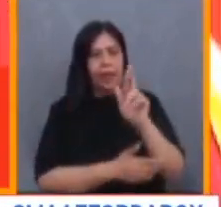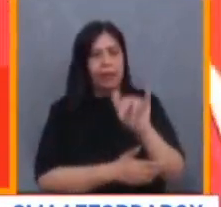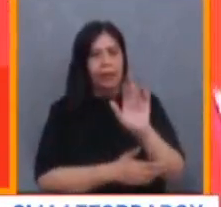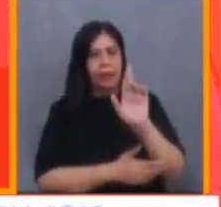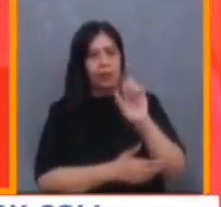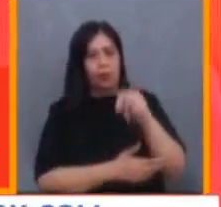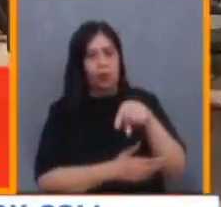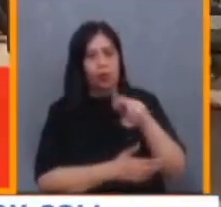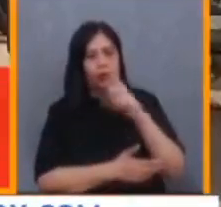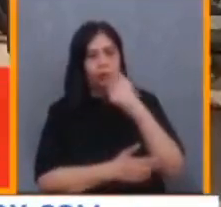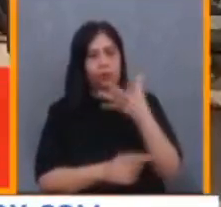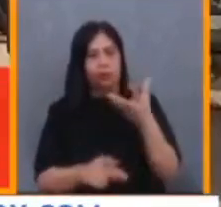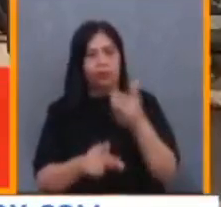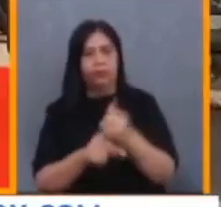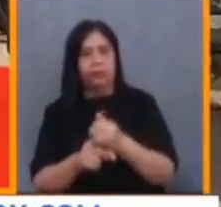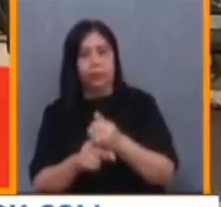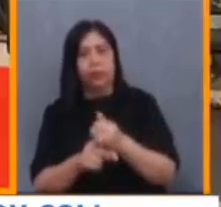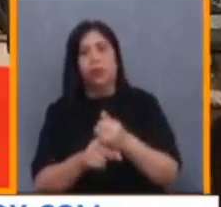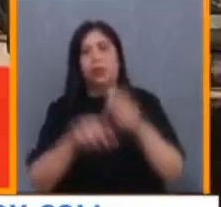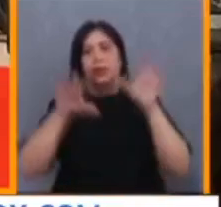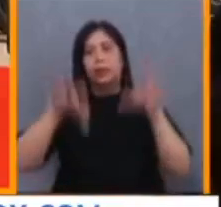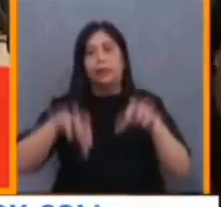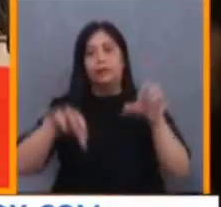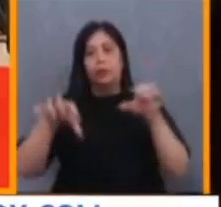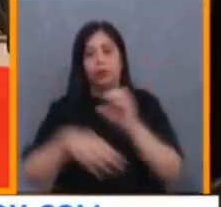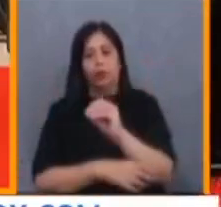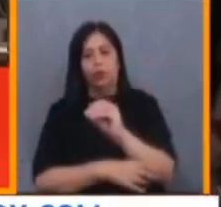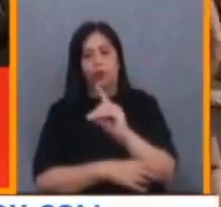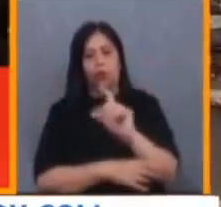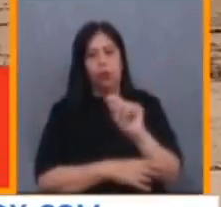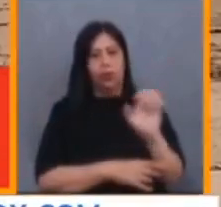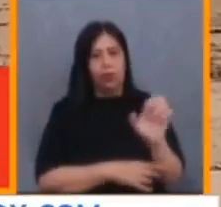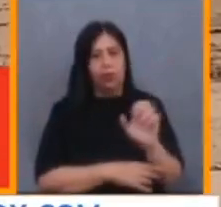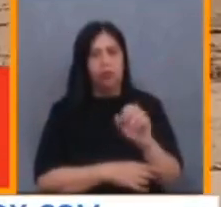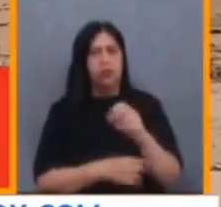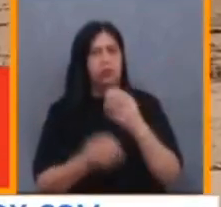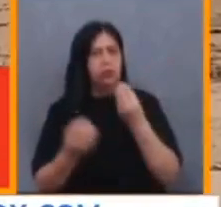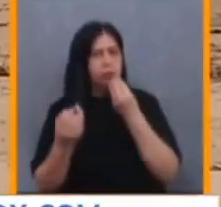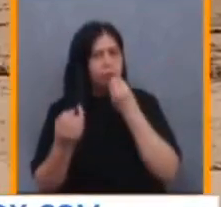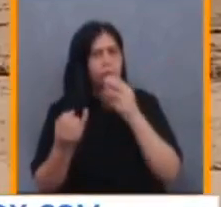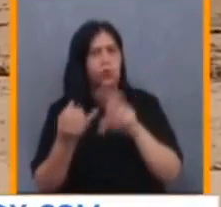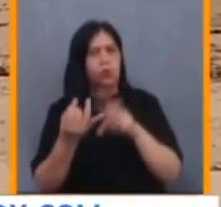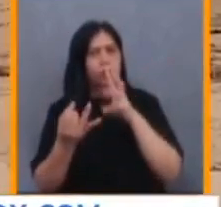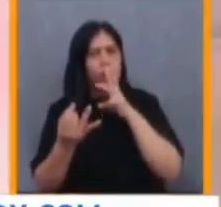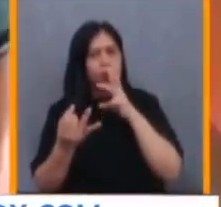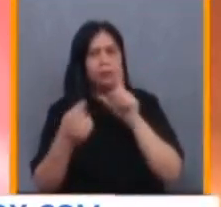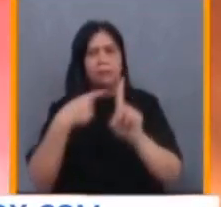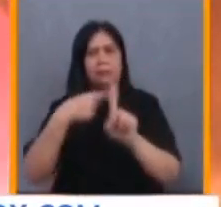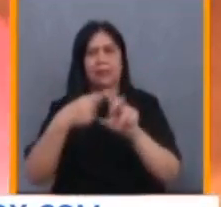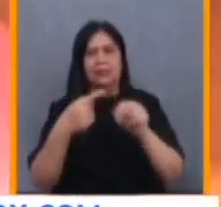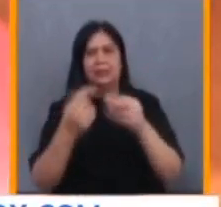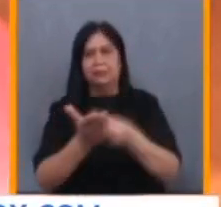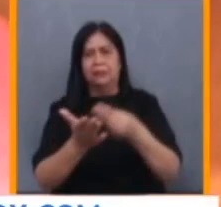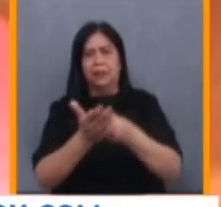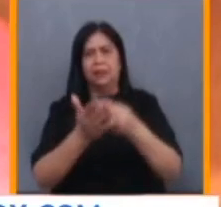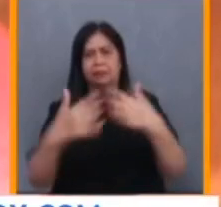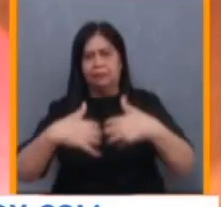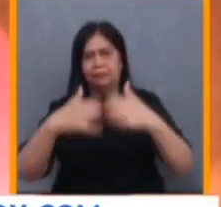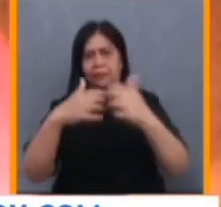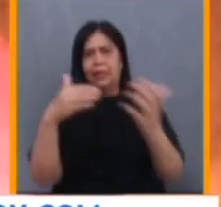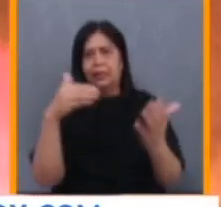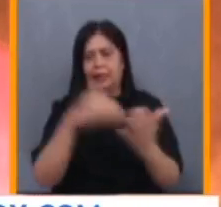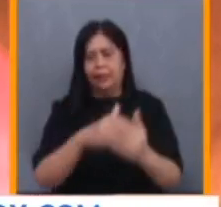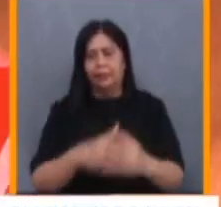ng Bagyong Odette. Bukod sa pagkain at tubig, kailangan daw nila ng pinansyal na tulong para makabangon muli. Umapila naman si Attorney